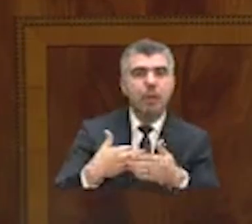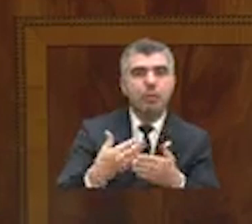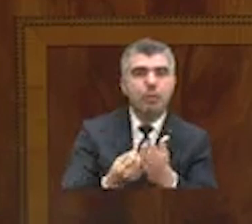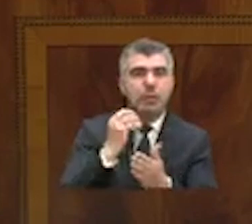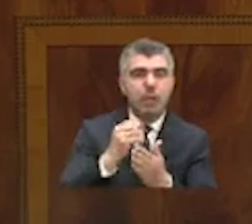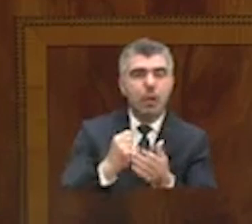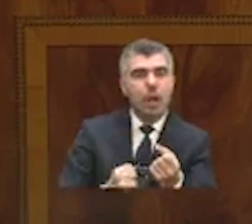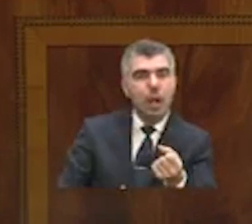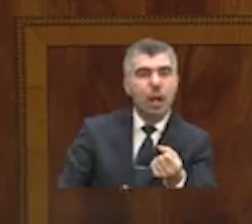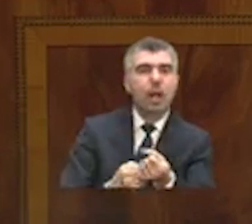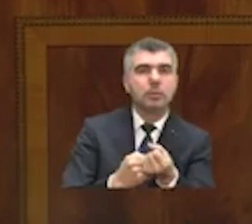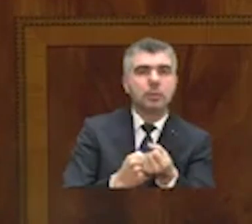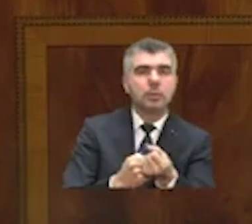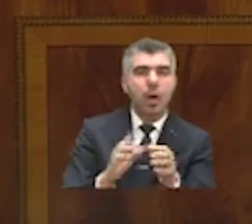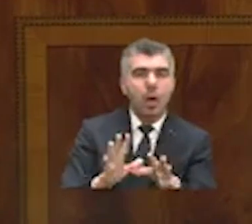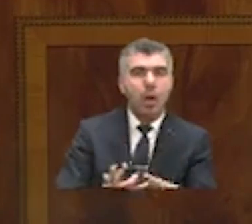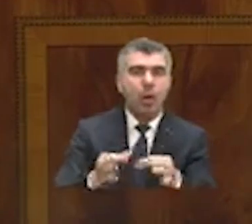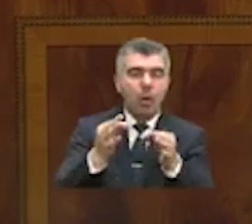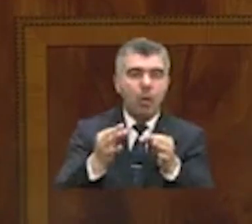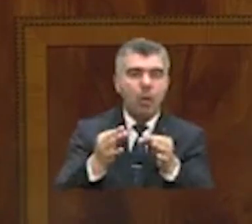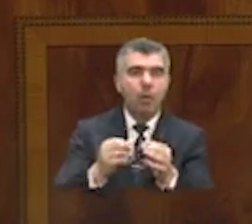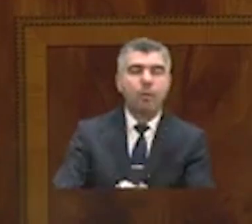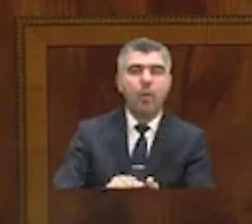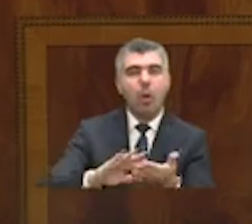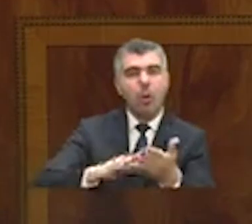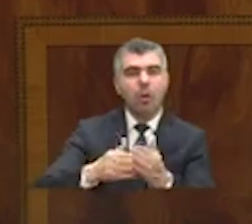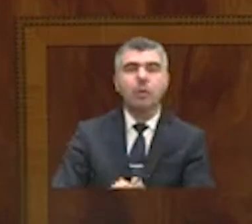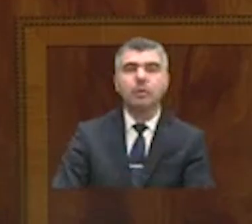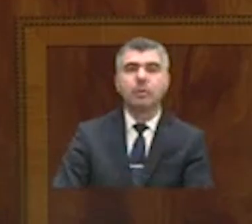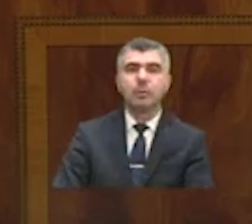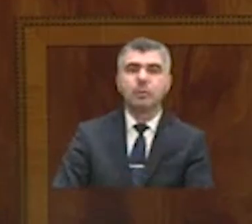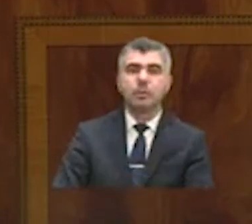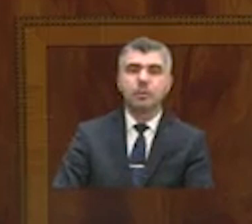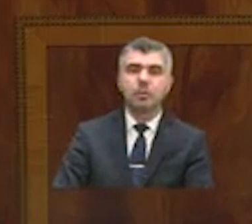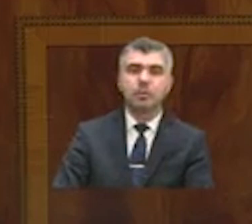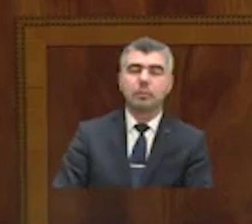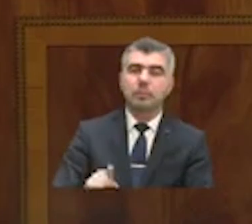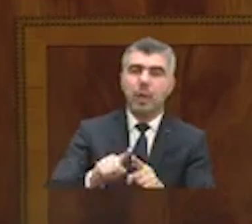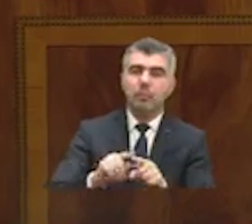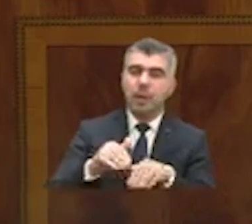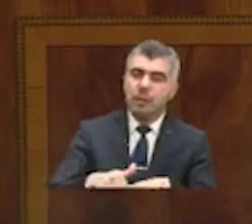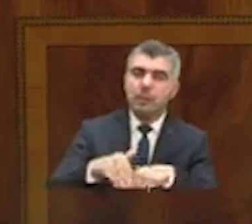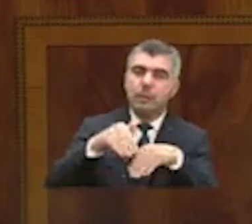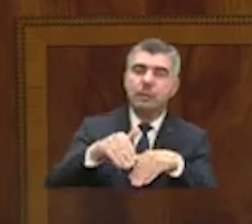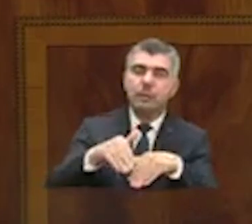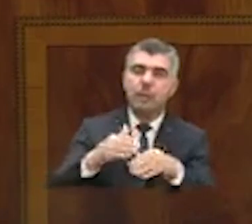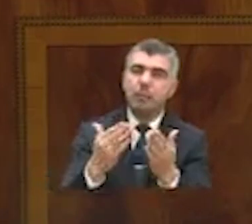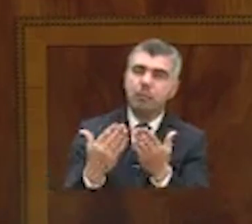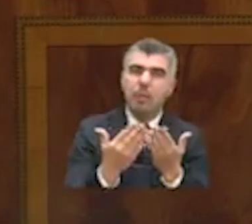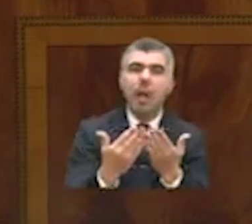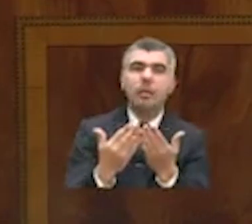لها تساعدنا باش نخرجوا من هذه الوضعيه، وباش استئناف